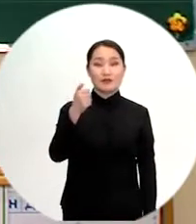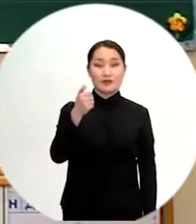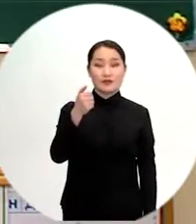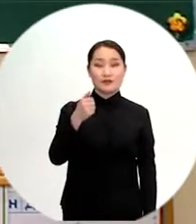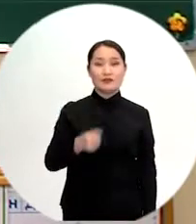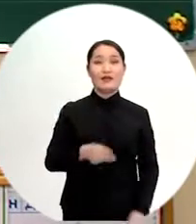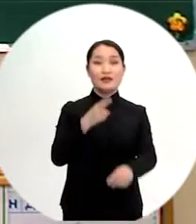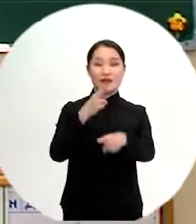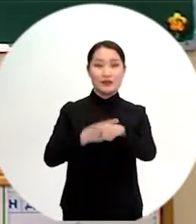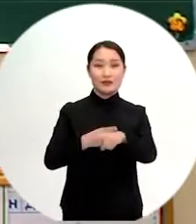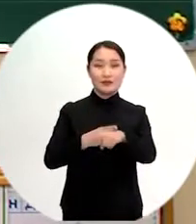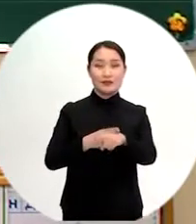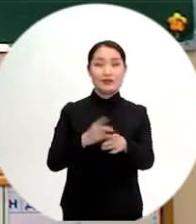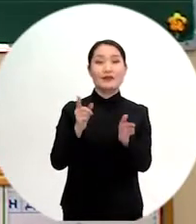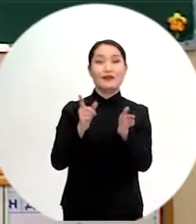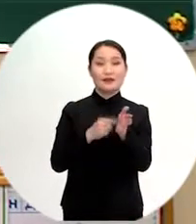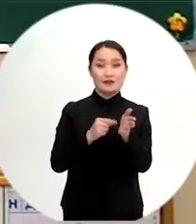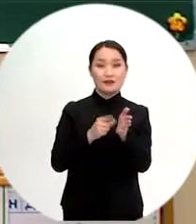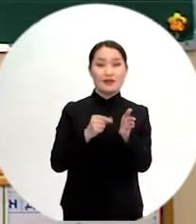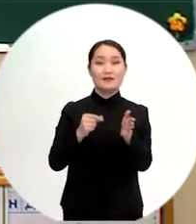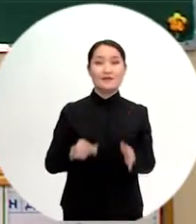үзэг харандаа хэрэглэгдэнэ.